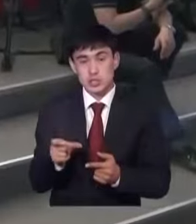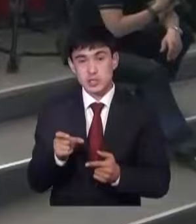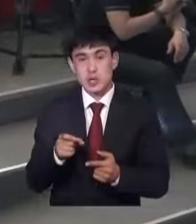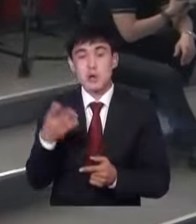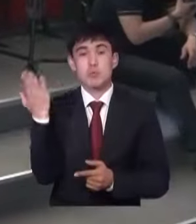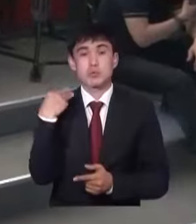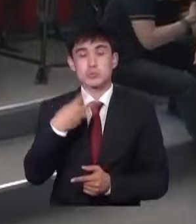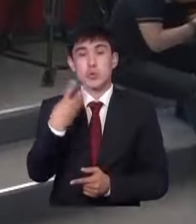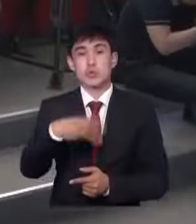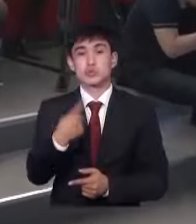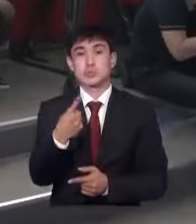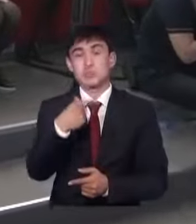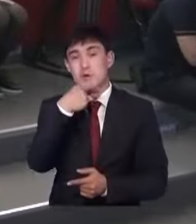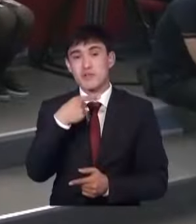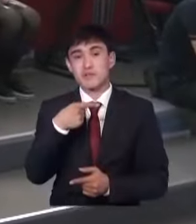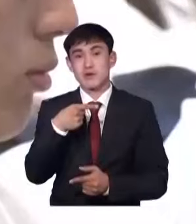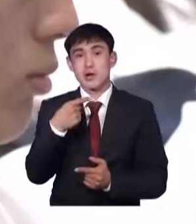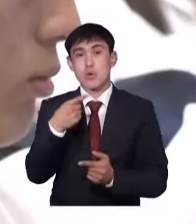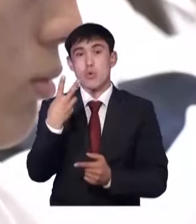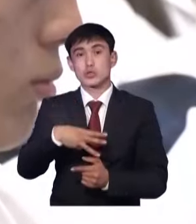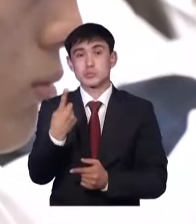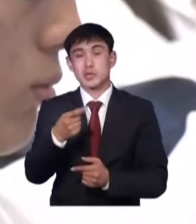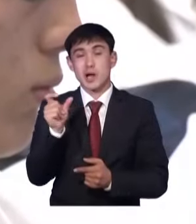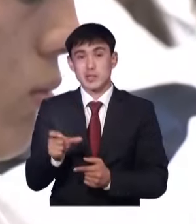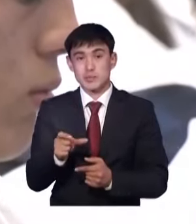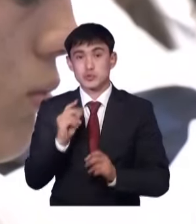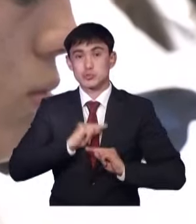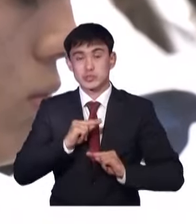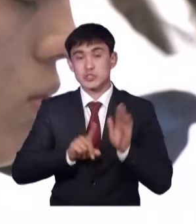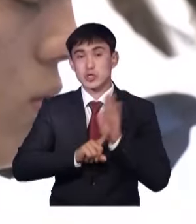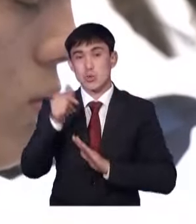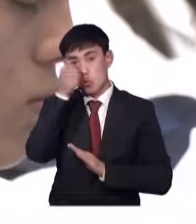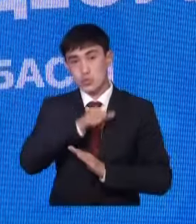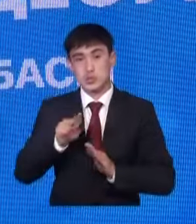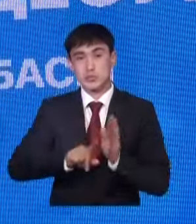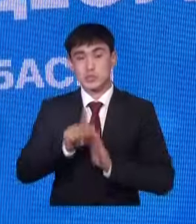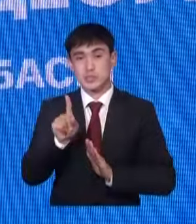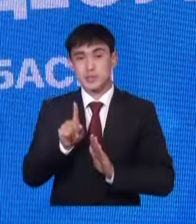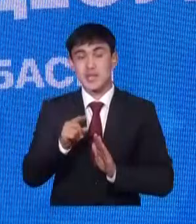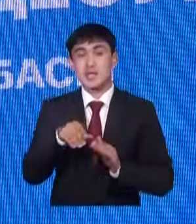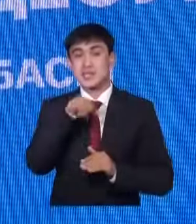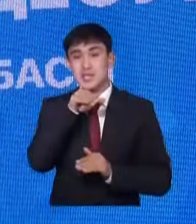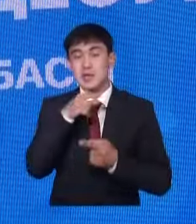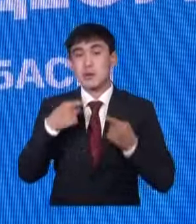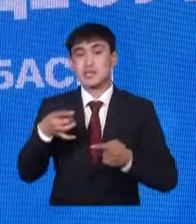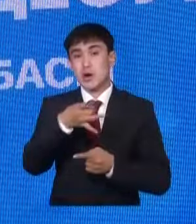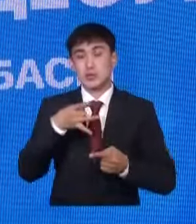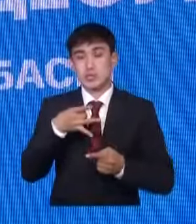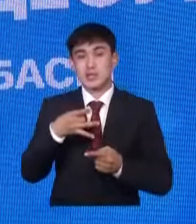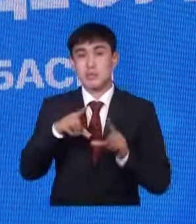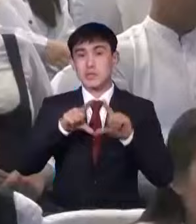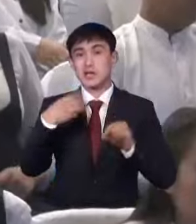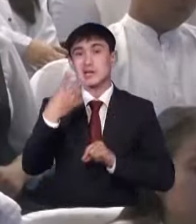Панфилов ауданында 37 ментор жұмыс істеп жатыр. Биыл жаңа оқу жылынан бастап, Текелімен қалған 7 аудан орталықтарының